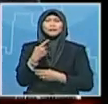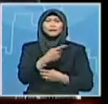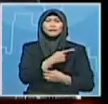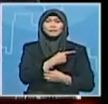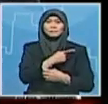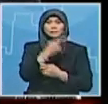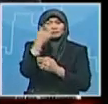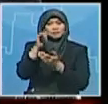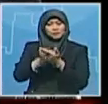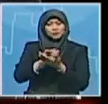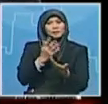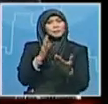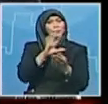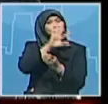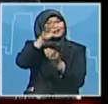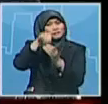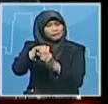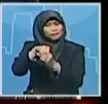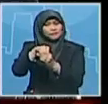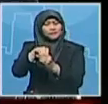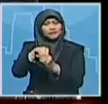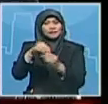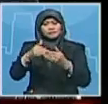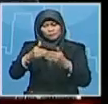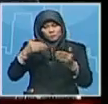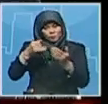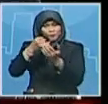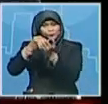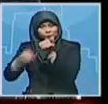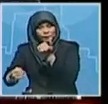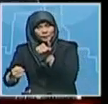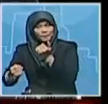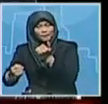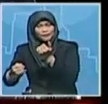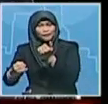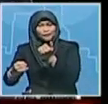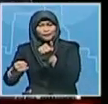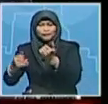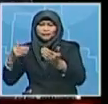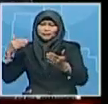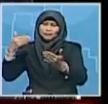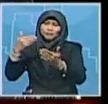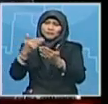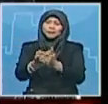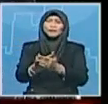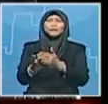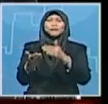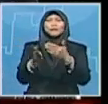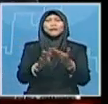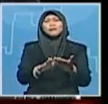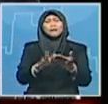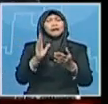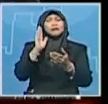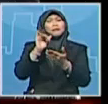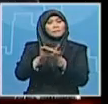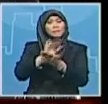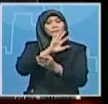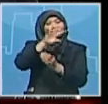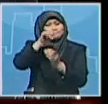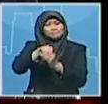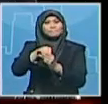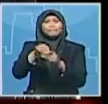ianya dikatakan inklusif daripada sebelum lahir, sehinggalah ke penghujung hayat kita akan dapat merasai bajet kali